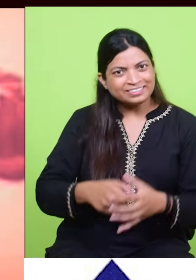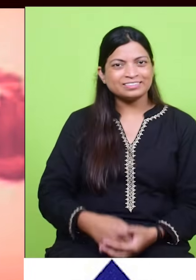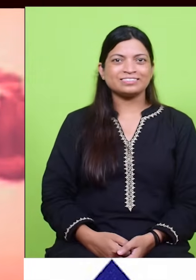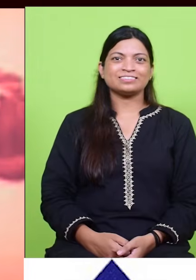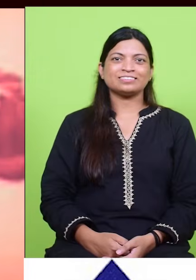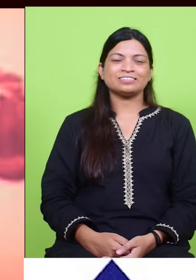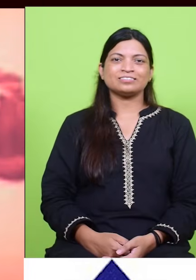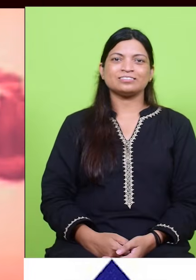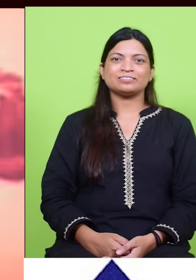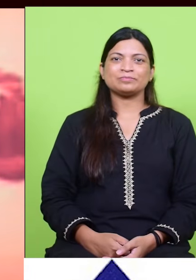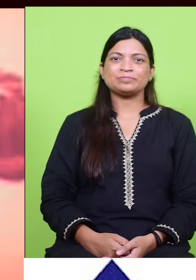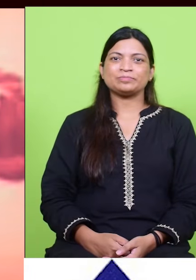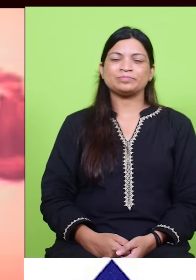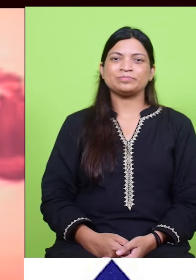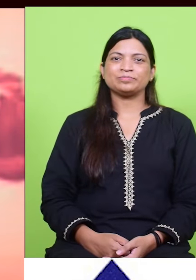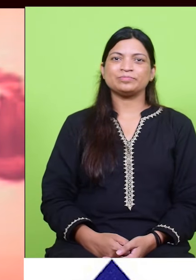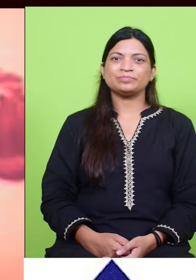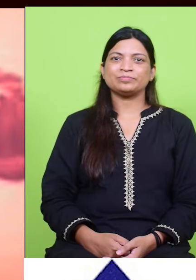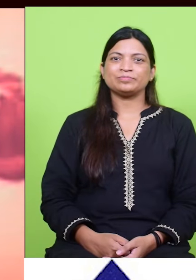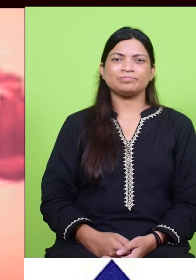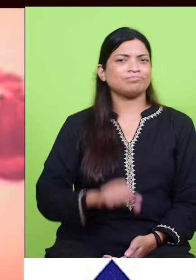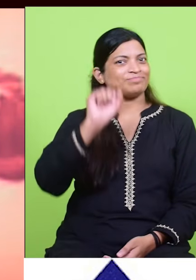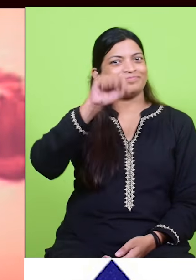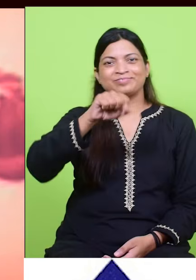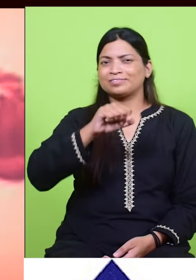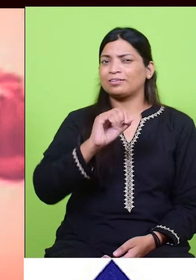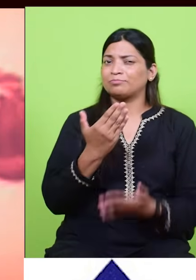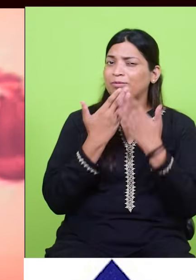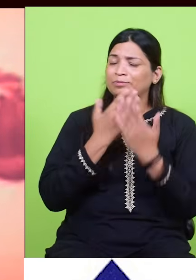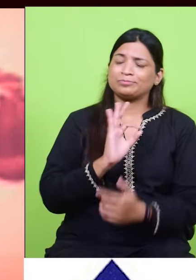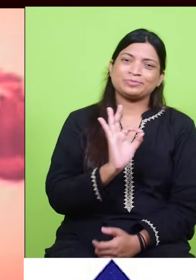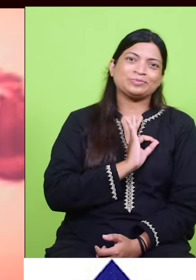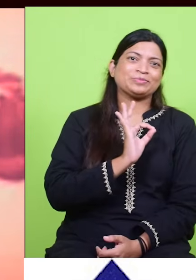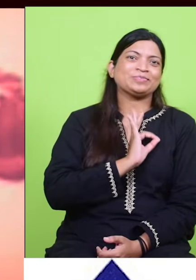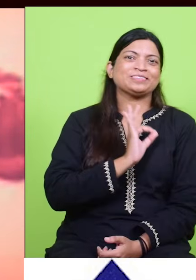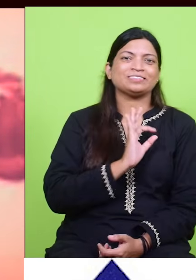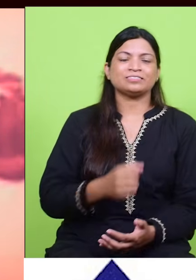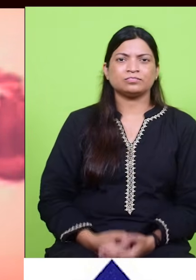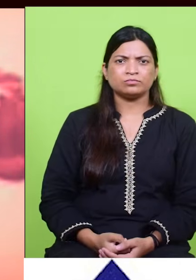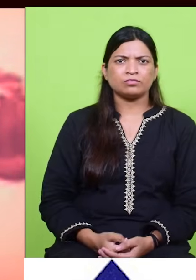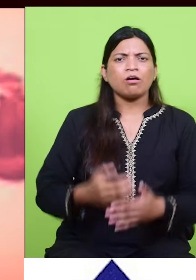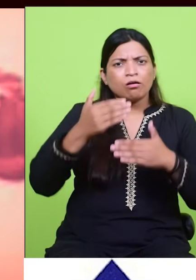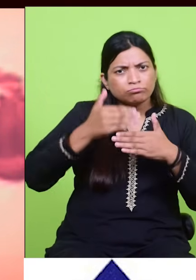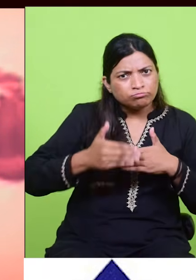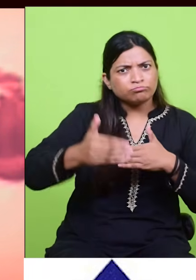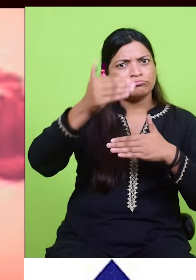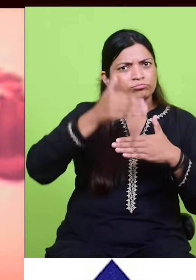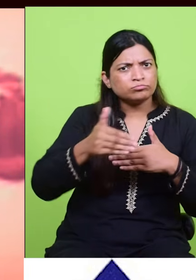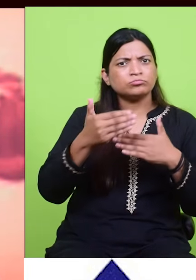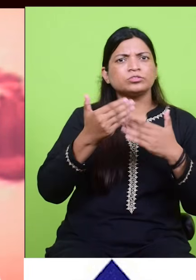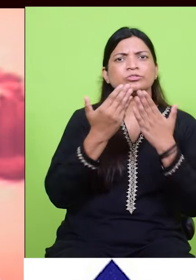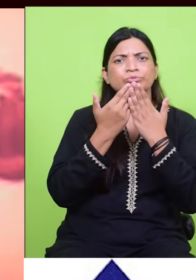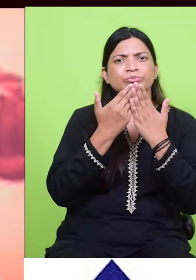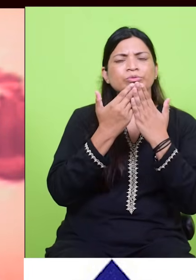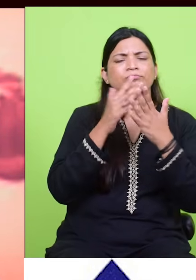कॉलेज, मैं कॉलेज में भी पढ़ना चाहती हूँ साथ में। मतलब शी वांट टू परस्यू हर ग्रेजुएशन। आई वांट टू आस्क दैट व्हाट आर योर प्लान्स फॉर हर, कि आगे वो